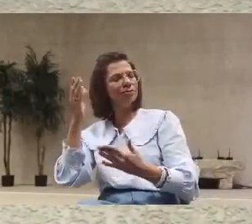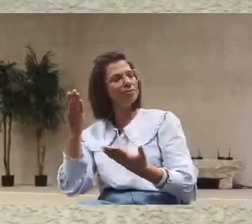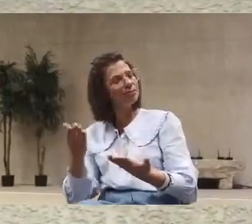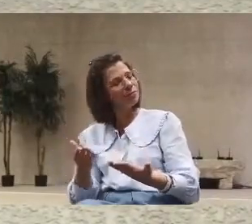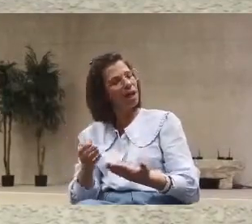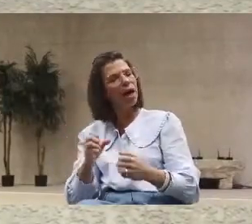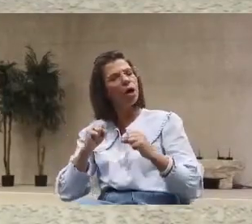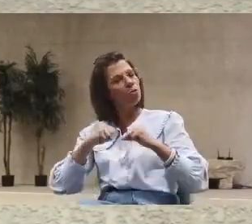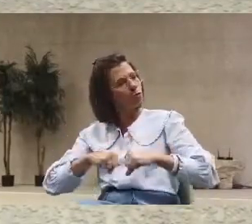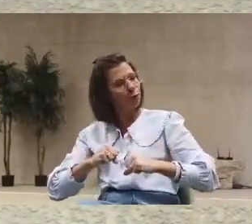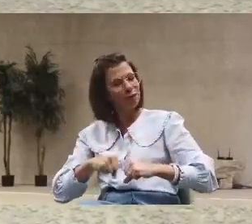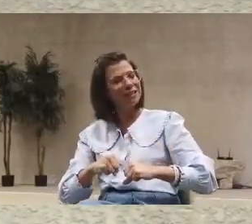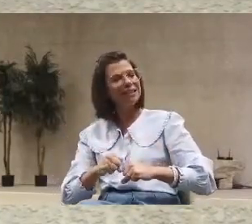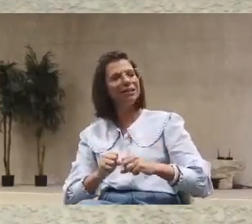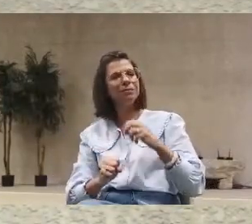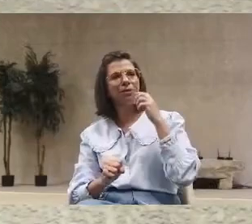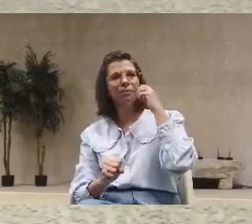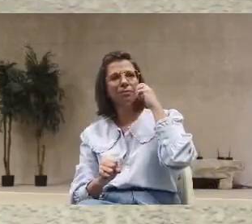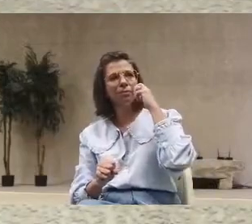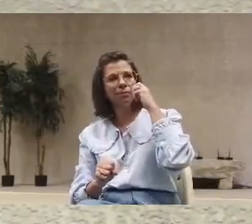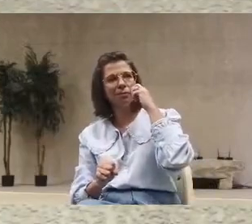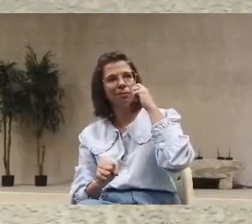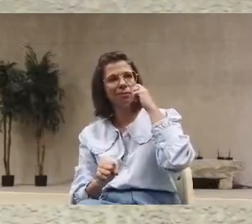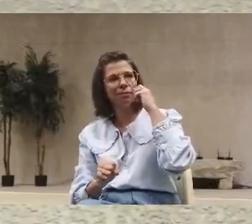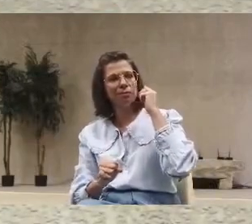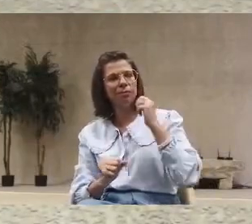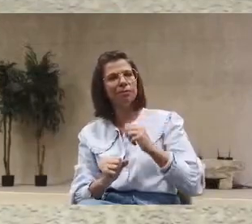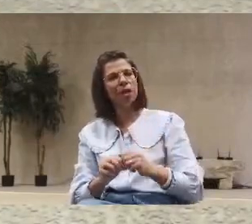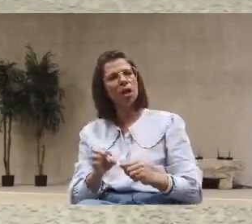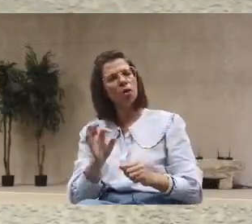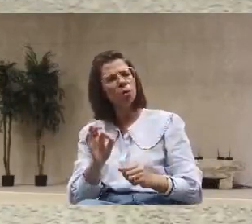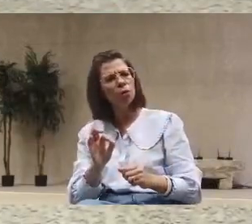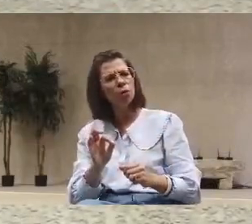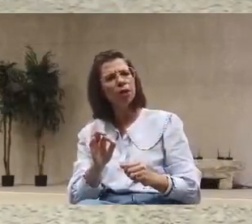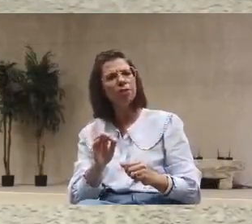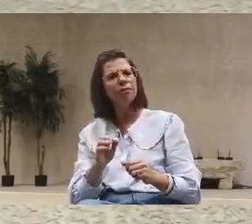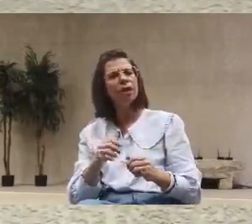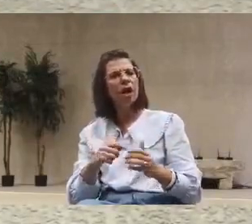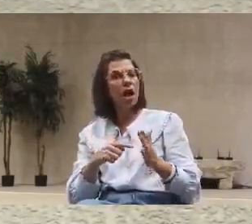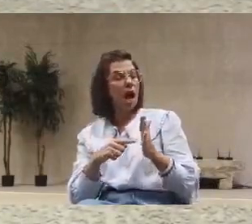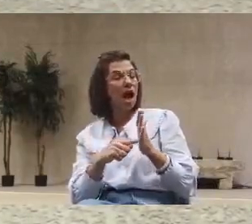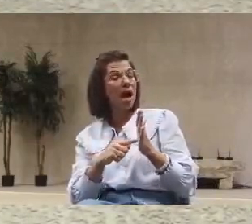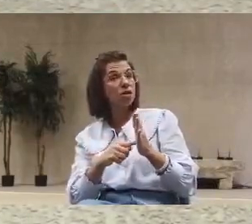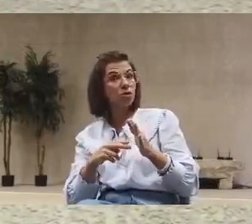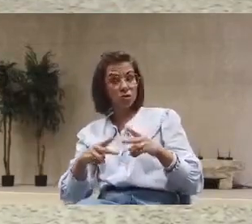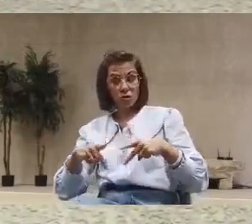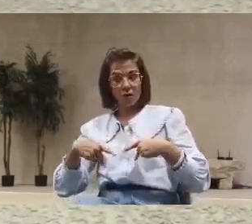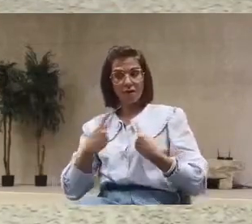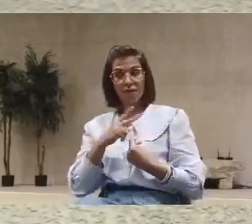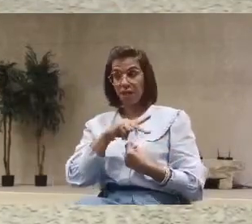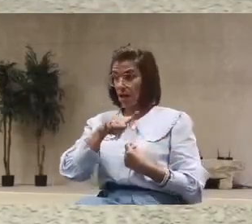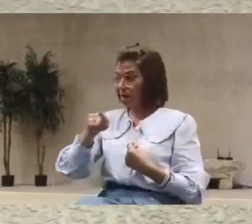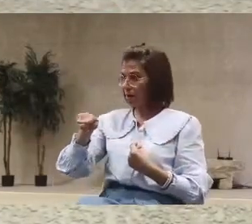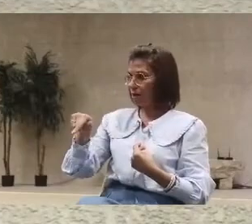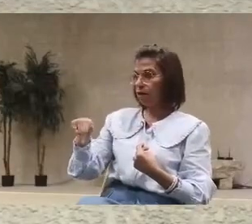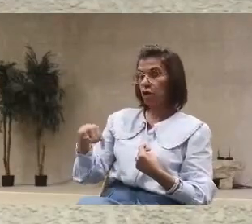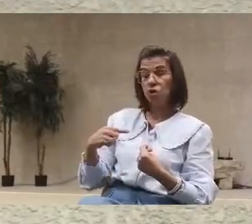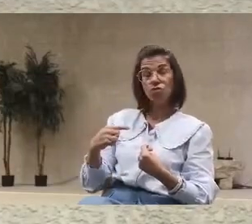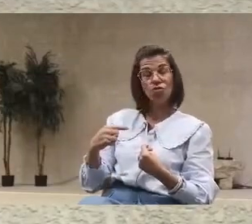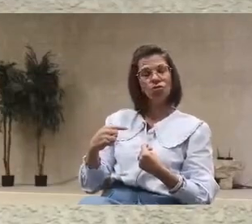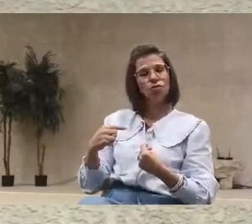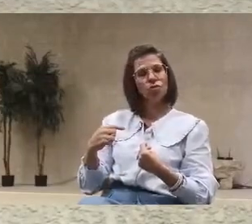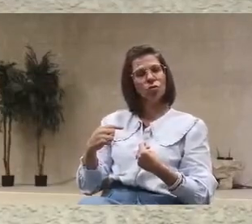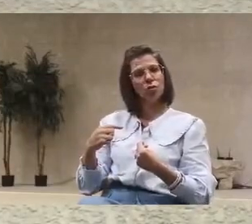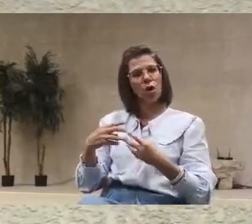Alléluia pour que à travers nos vies les richesses les biens spirituels d'en haut